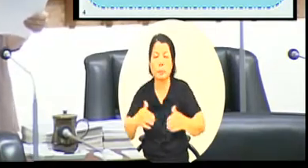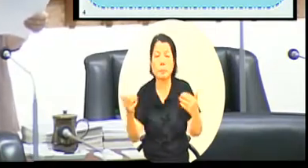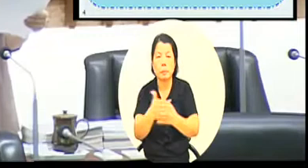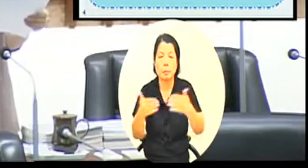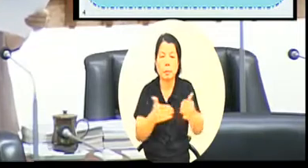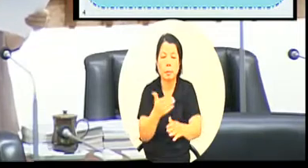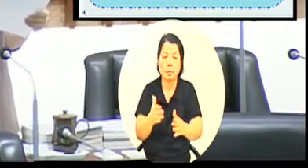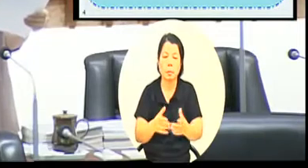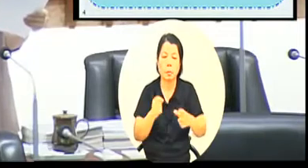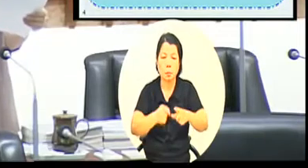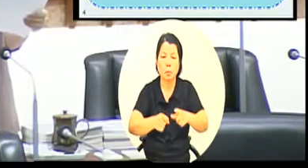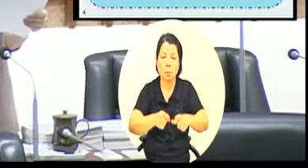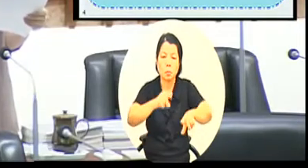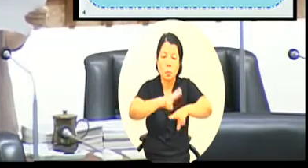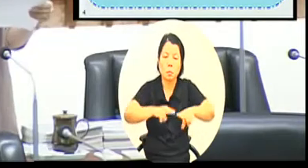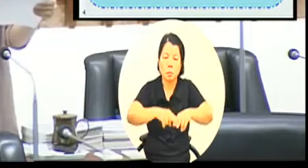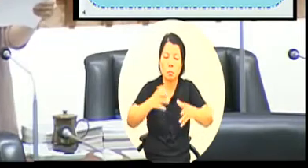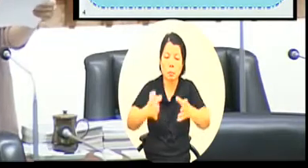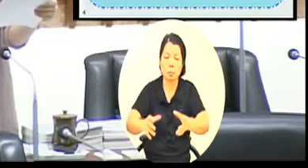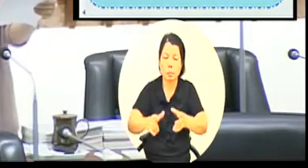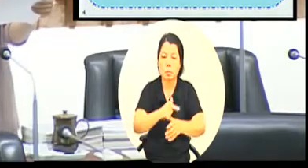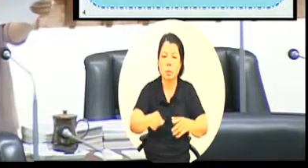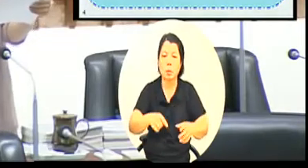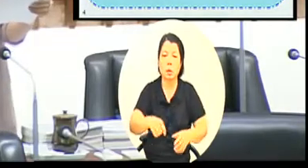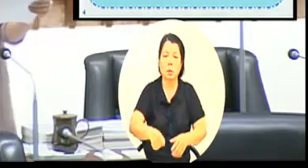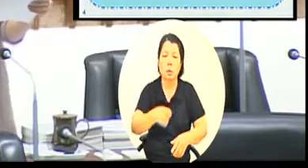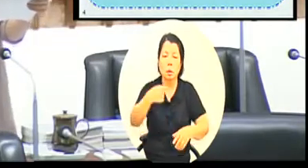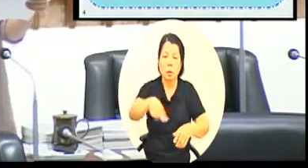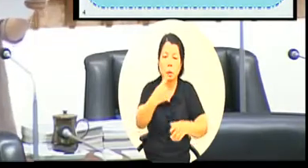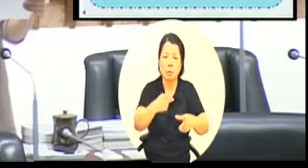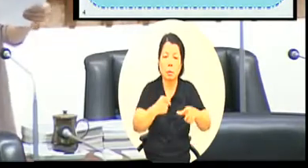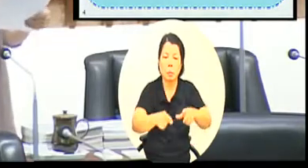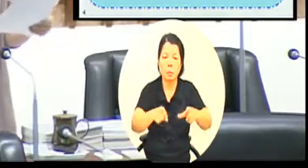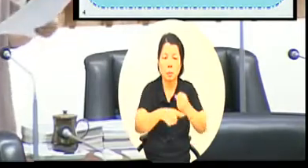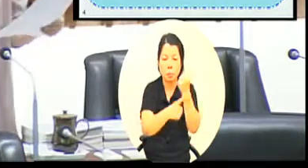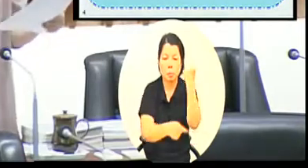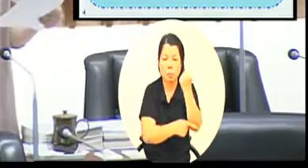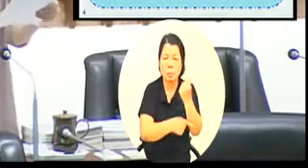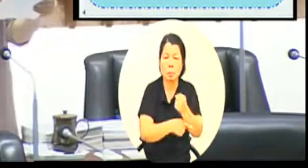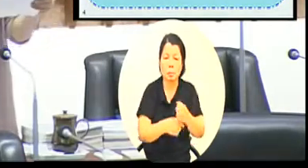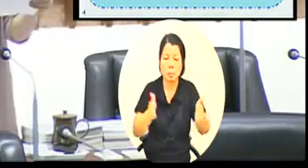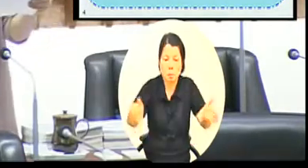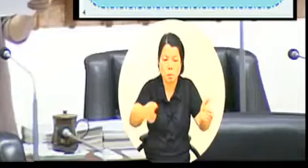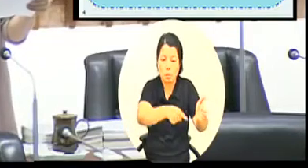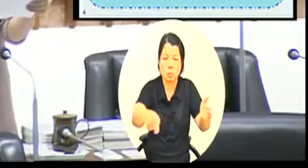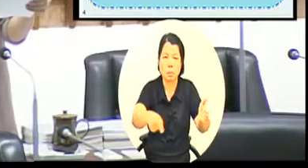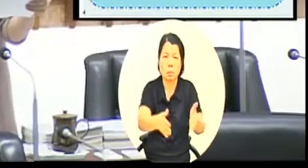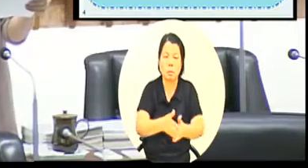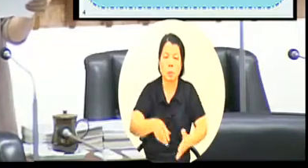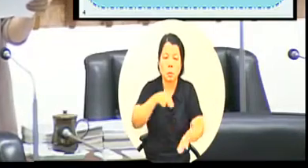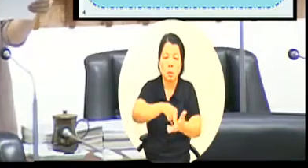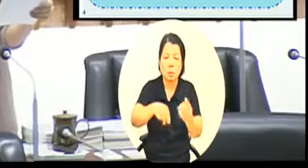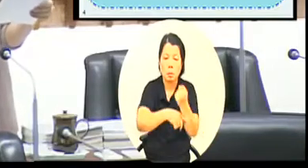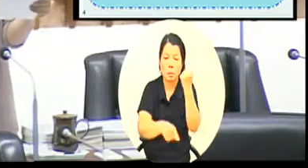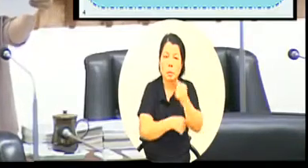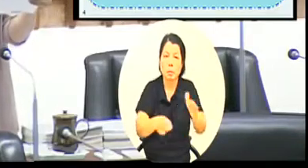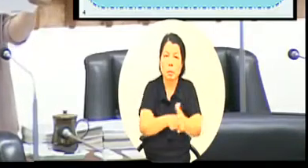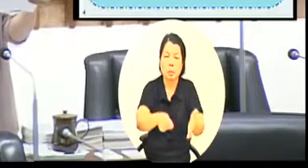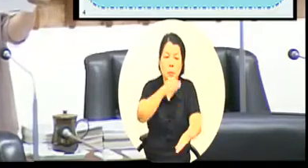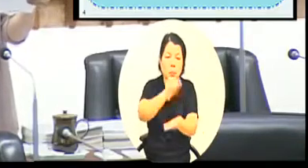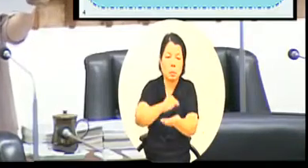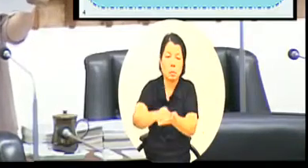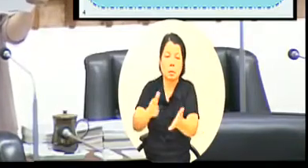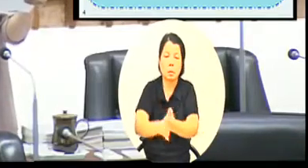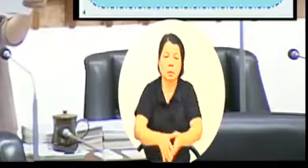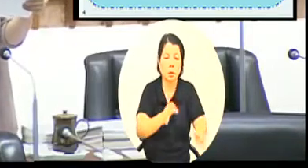之公共设施应有100公尺以上的距离哦。那当初在立法的时候就已经注明了，商